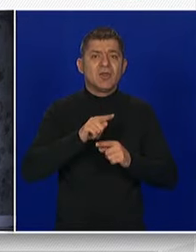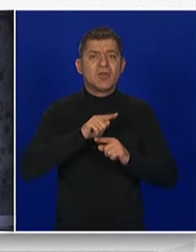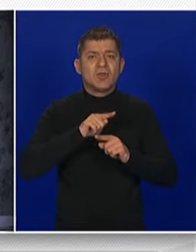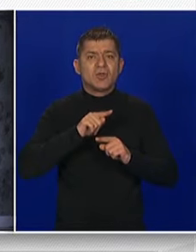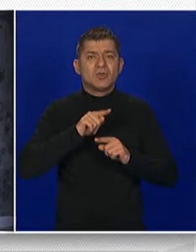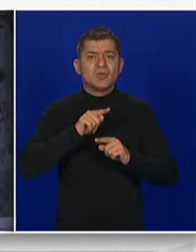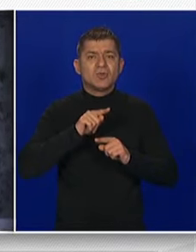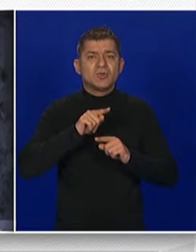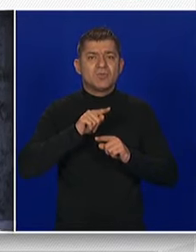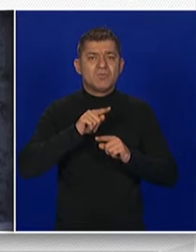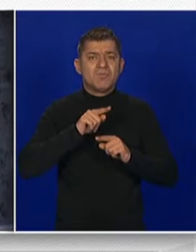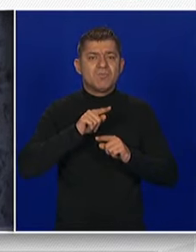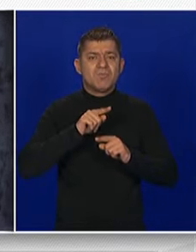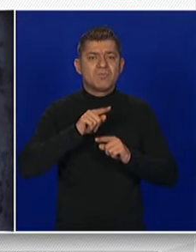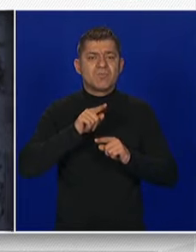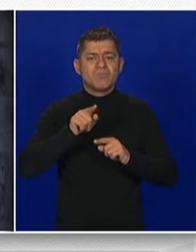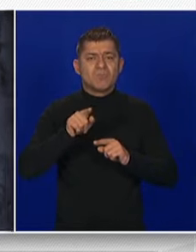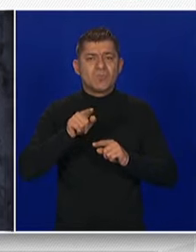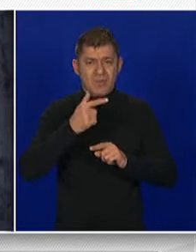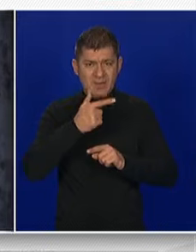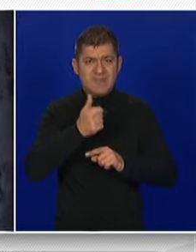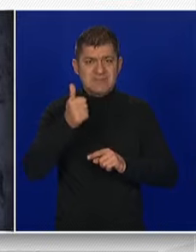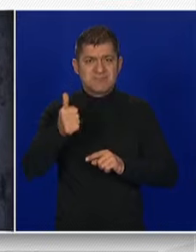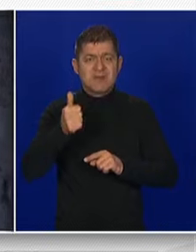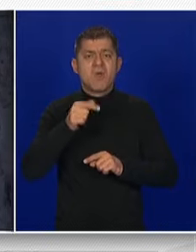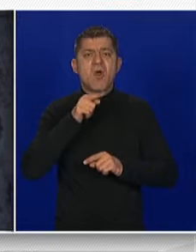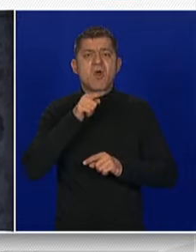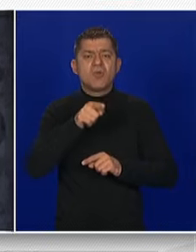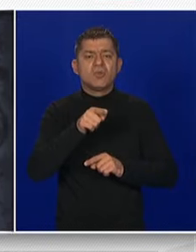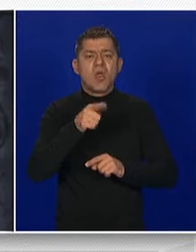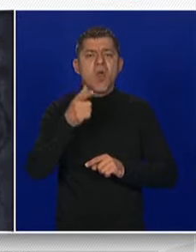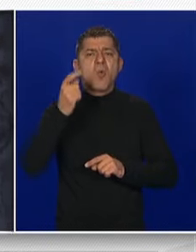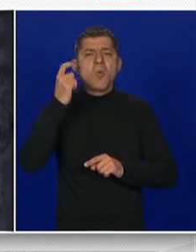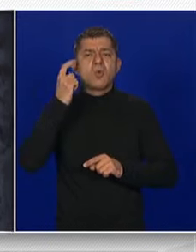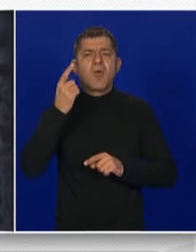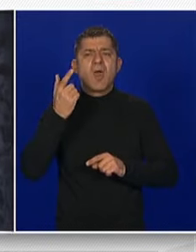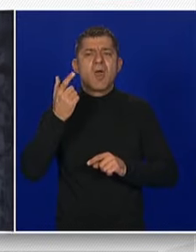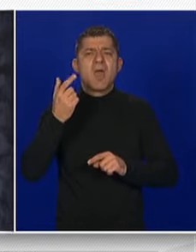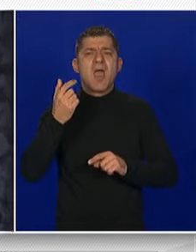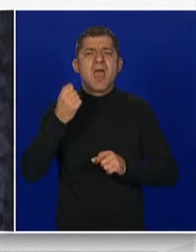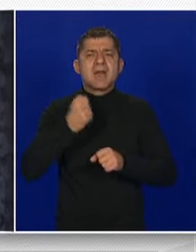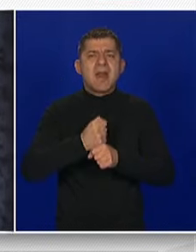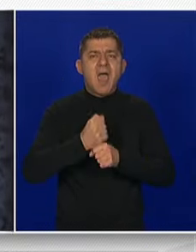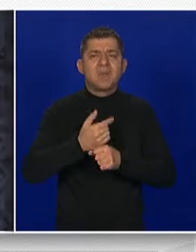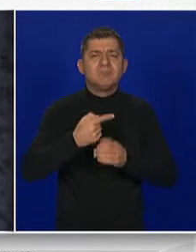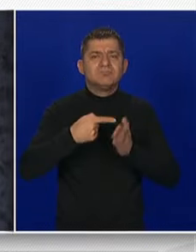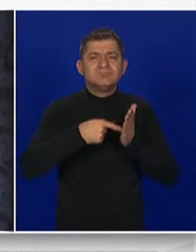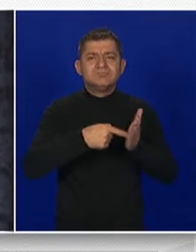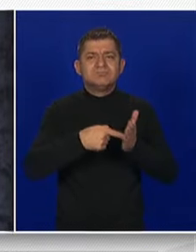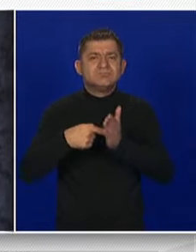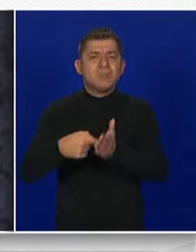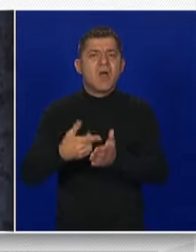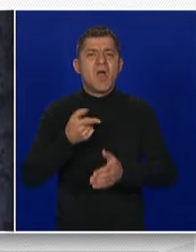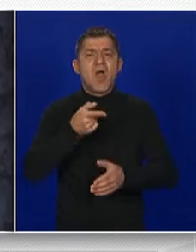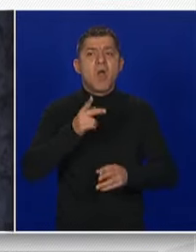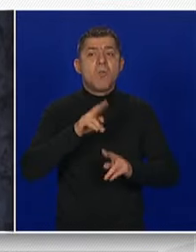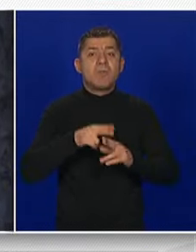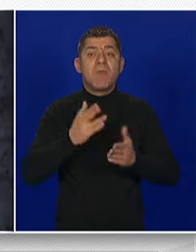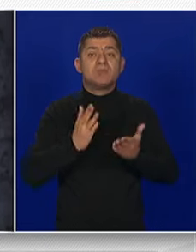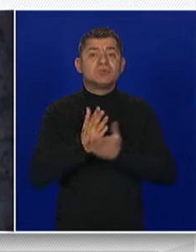21. U svakom slučaju, od tog spektra kulturnih djelatnosti, ukoliko se nešto bude